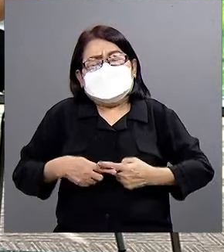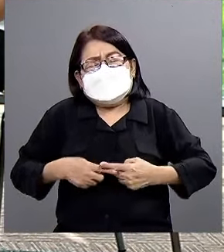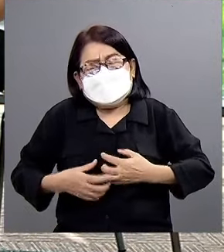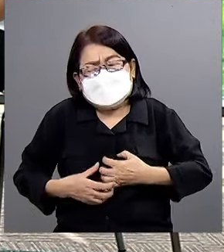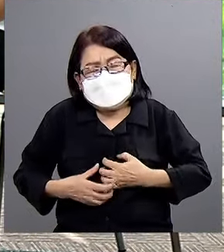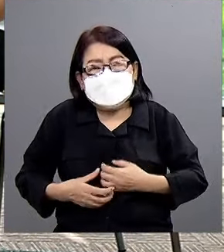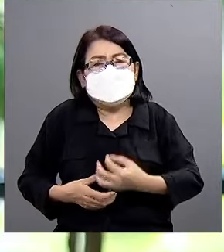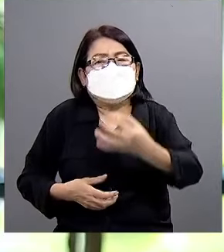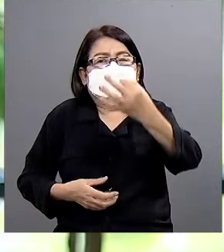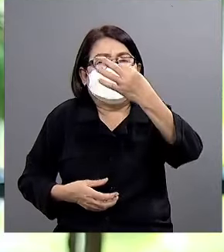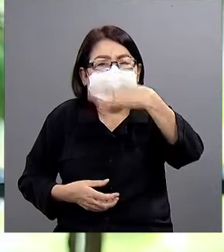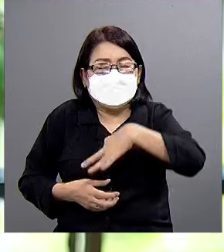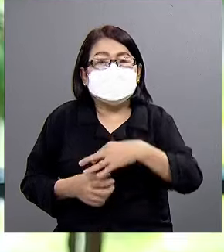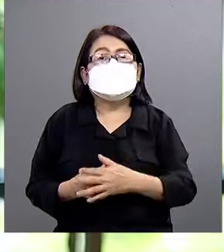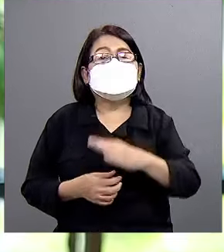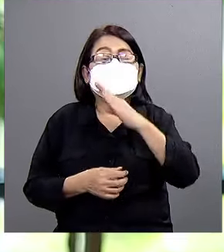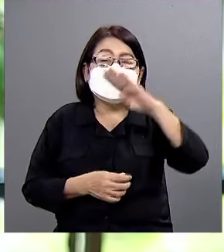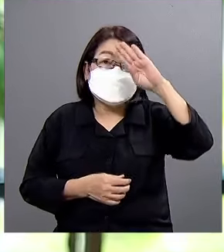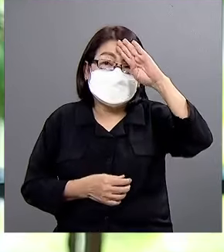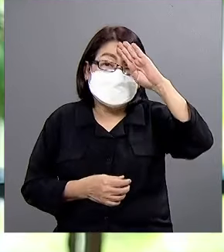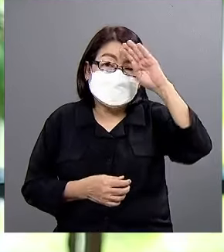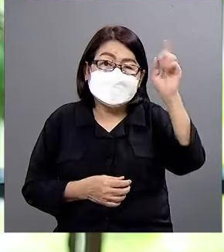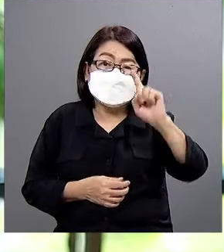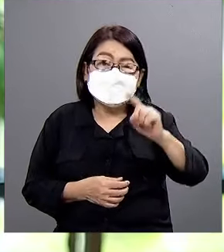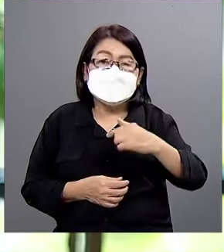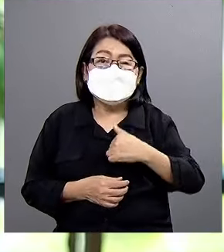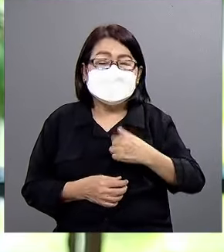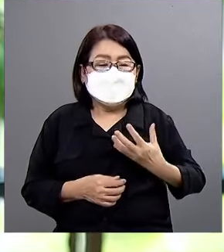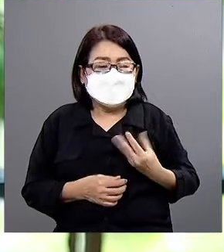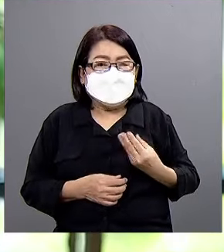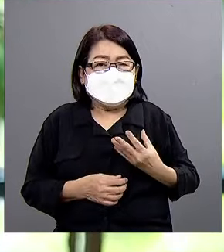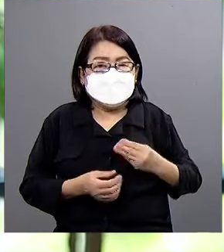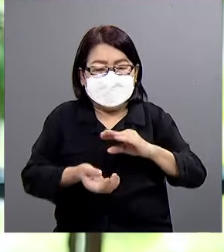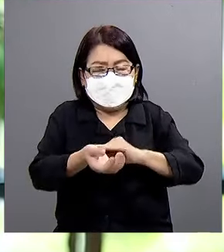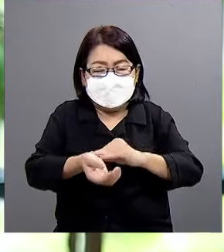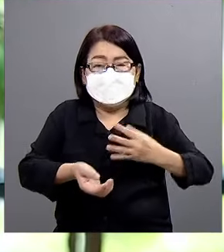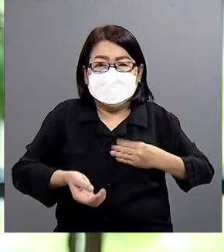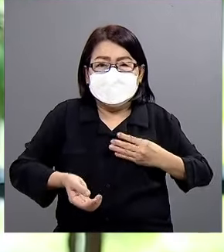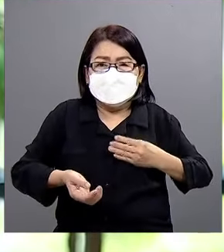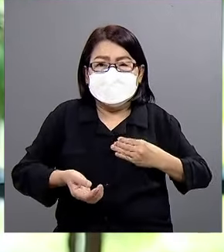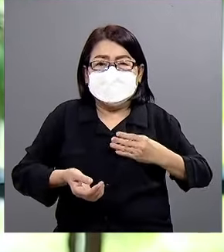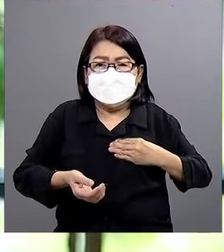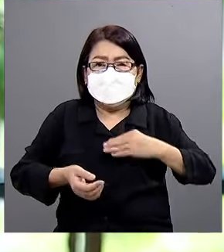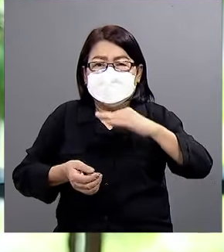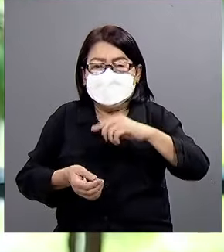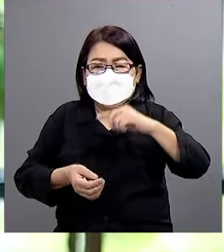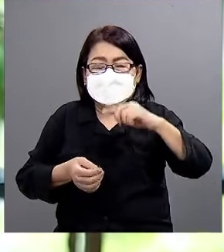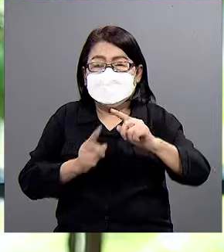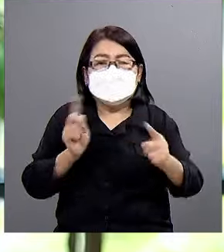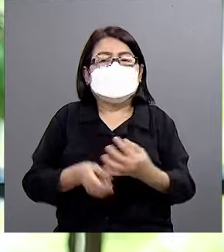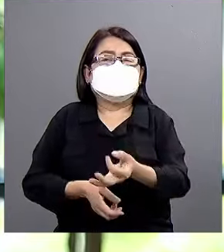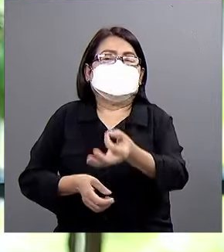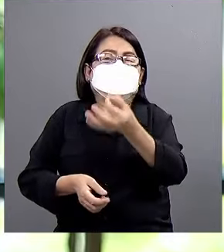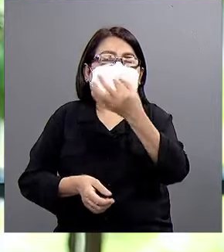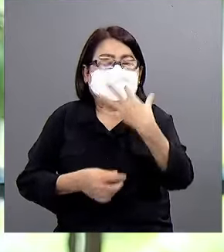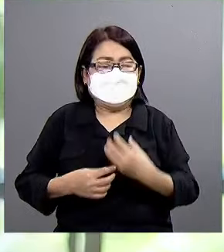เวลาที่เราป่วยไข้เนี่ยจิตใจของเราหรือว่าการเต้นชีพจรจะผิดเพี้ยนไปอันนี้ต้องใช้ยาหอมเพื่อขับชีพจรขึ้นมาแต่ถ้าเกิดจุกเสียดแน่นเฟ้อเ